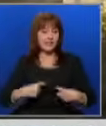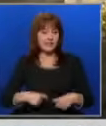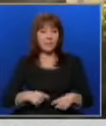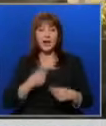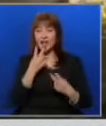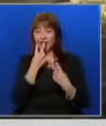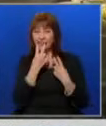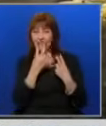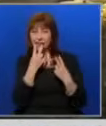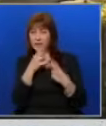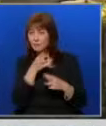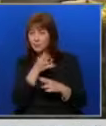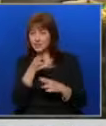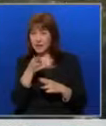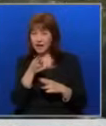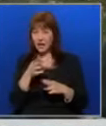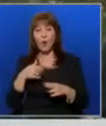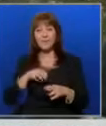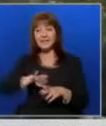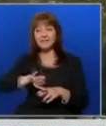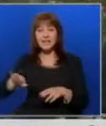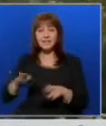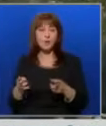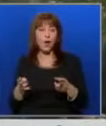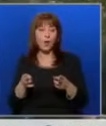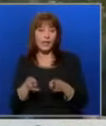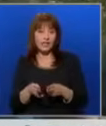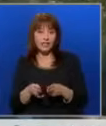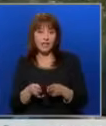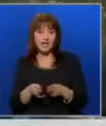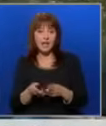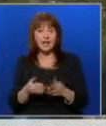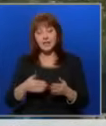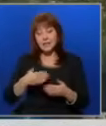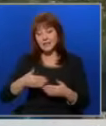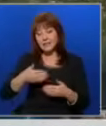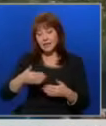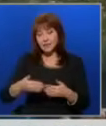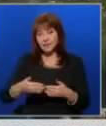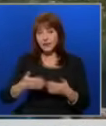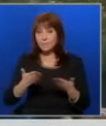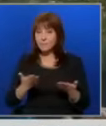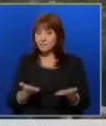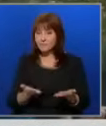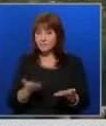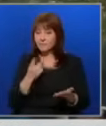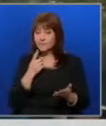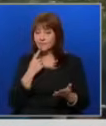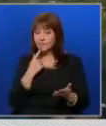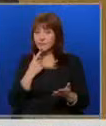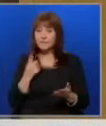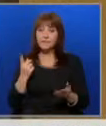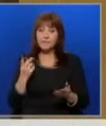който управлява локомотива от дясно, е ограничена. Следствие на това настигат двама